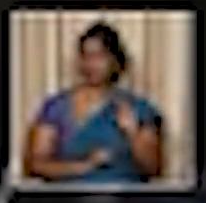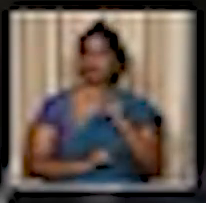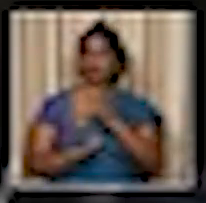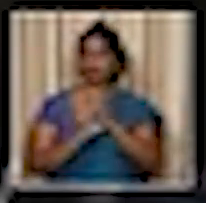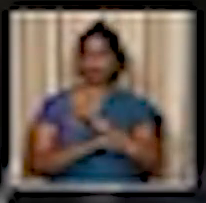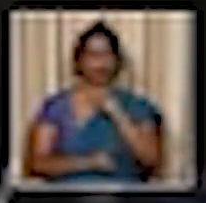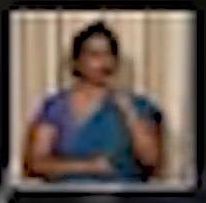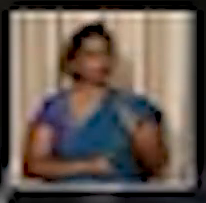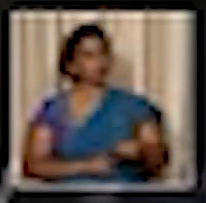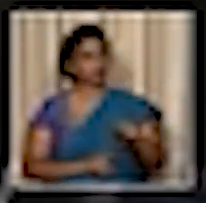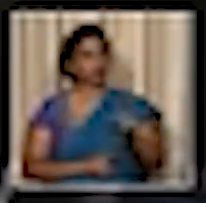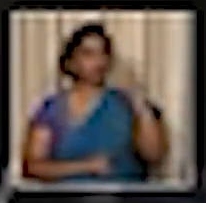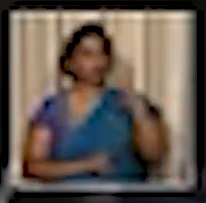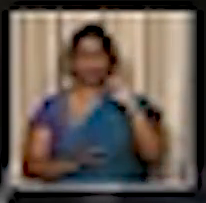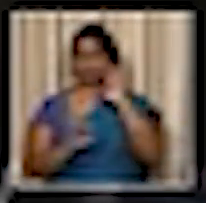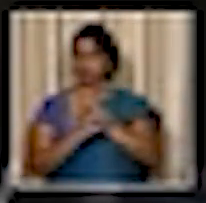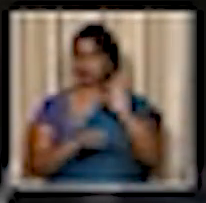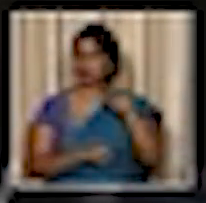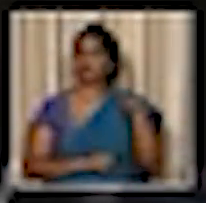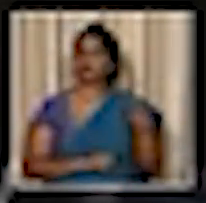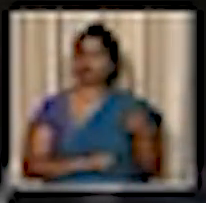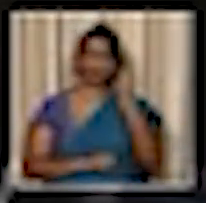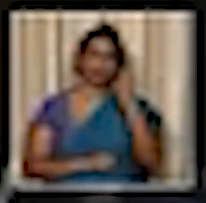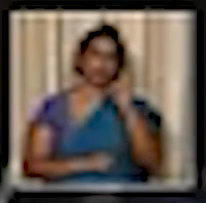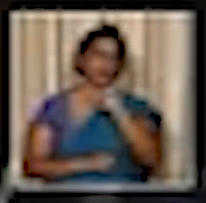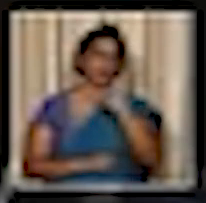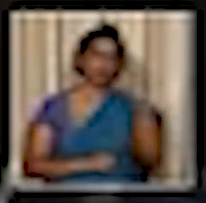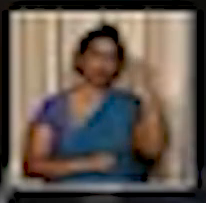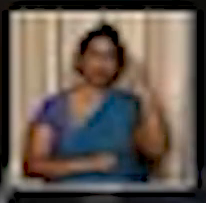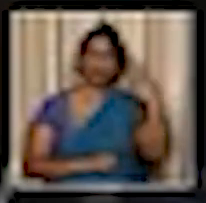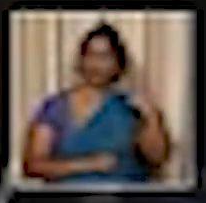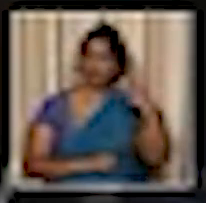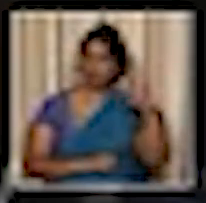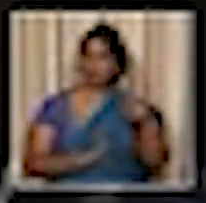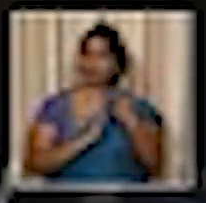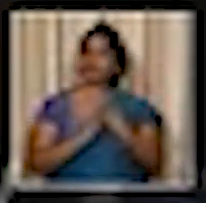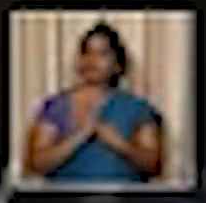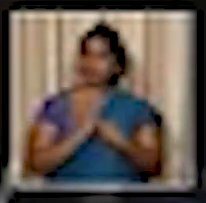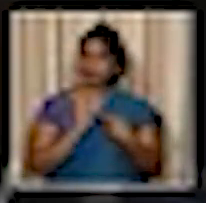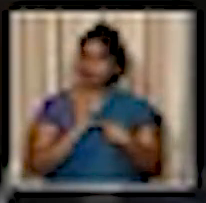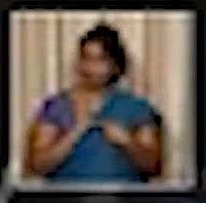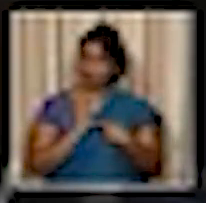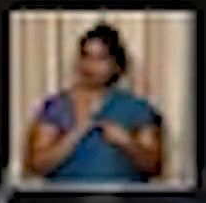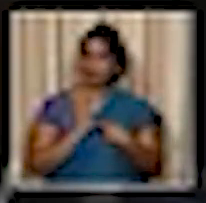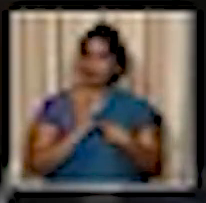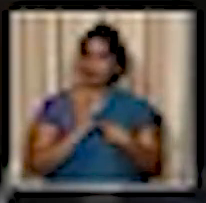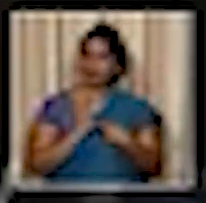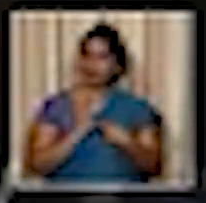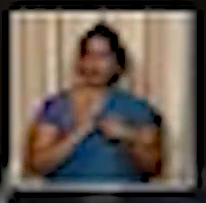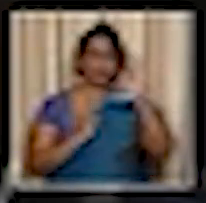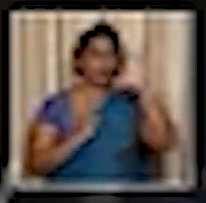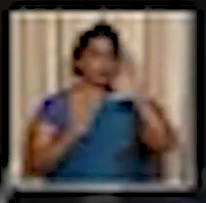එවකට අග්‍රවිනිසුරුවරයා විසින් නිකුත් කර ඇති 2016 අංක 2 දරණ චක්‍රලේඛනයේ